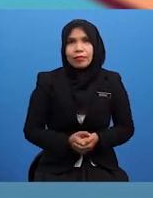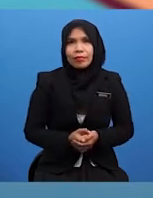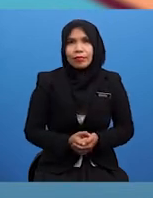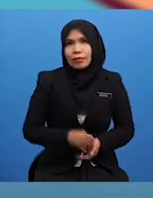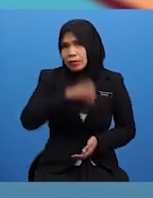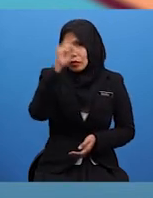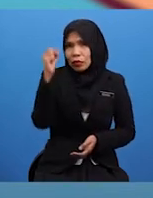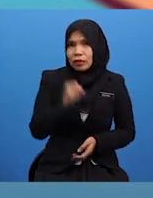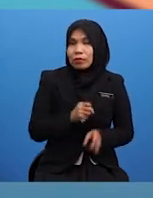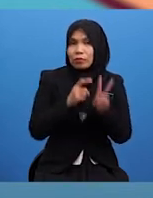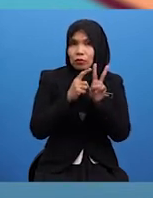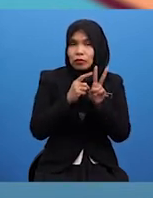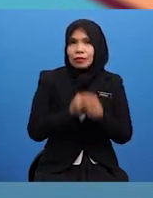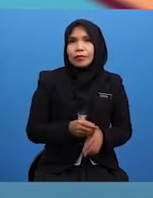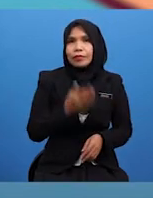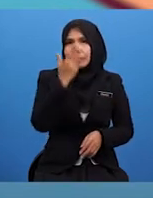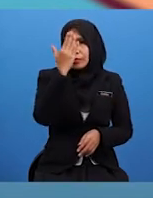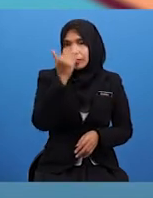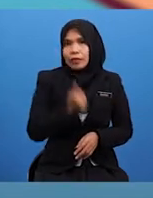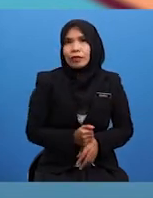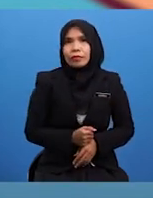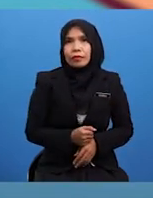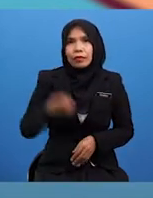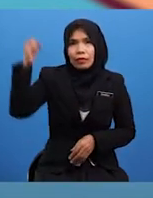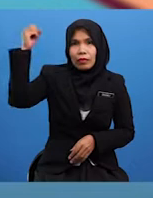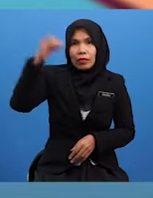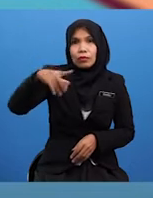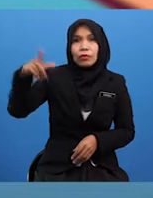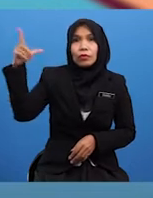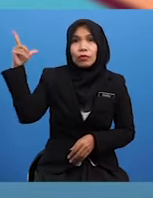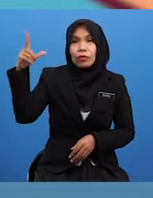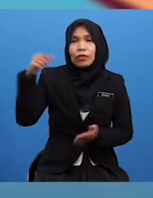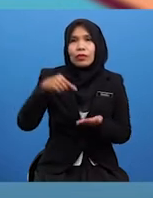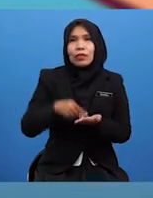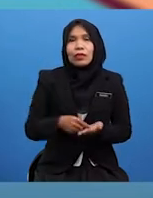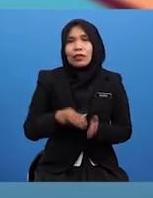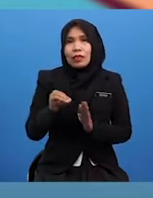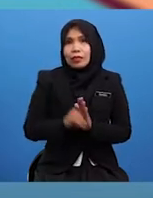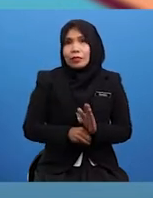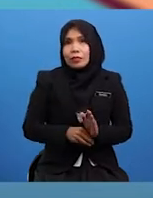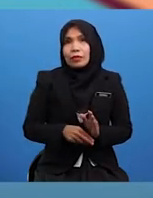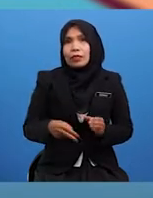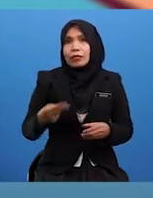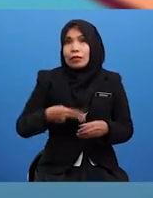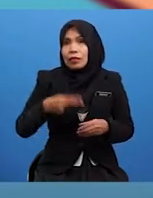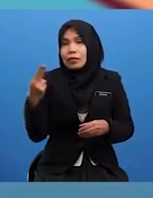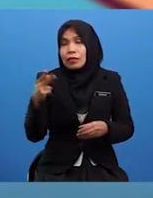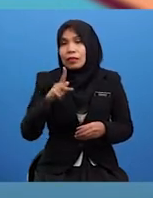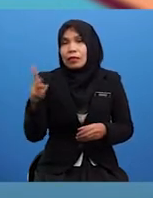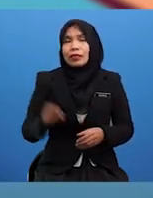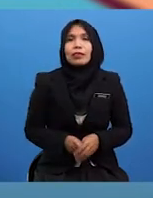kedua. Mengapa lampu suluh cikgu ini tadi menghasilkan kecerahan mentol yang